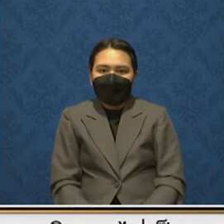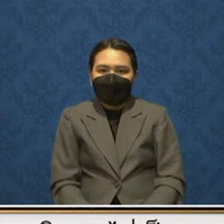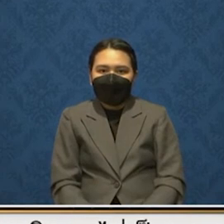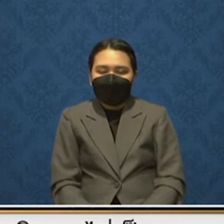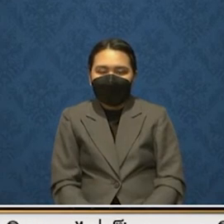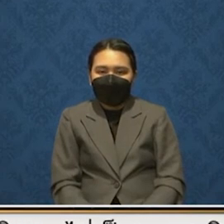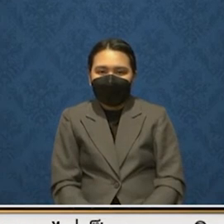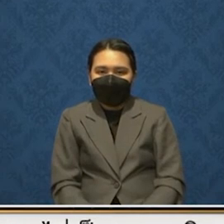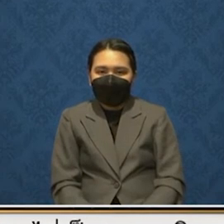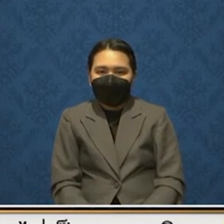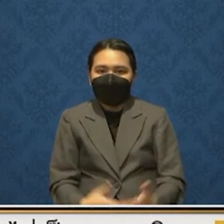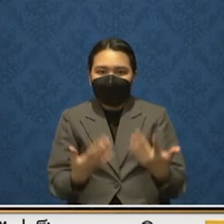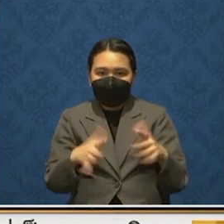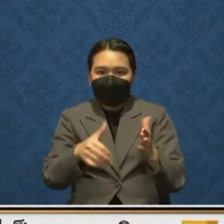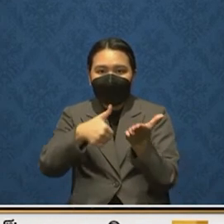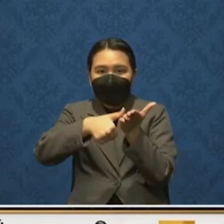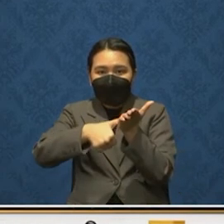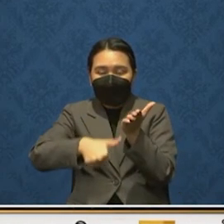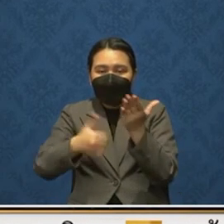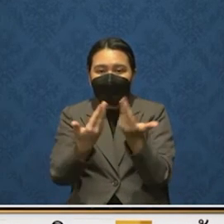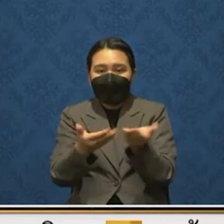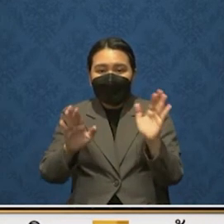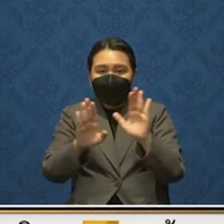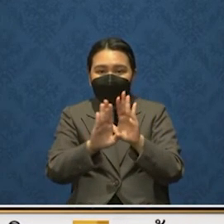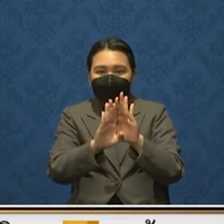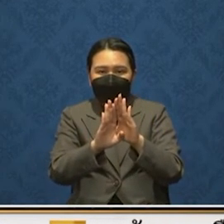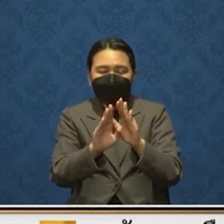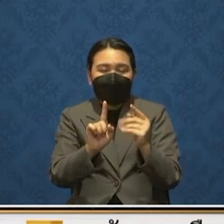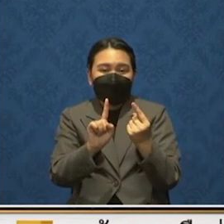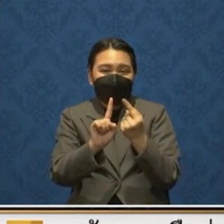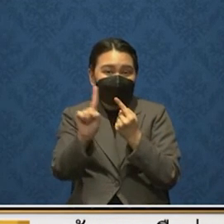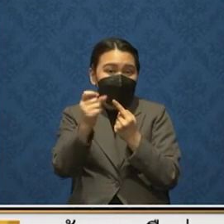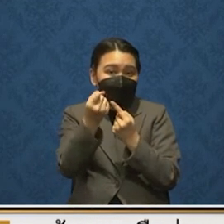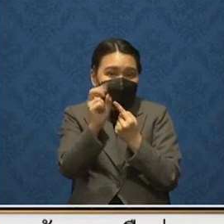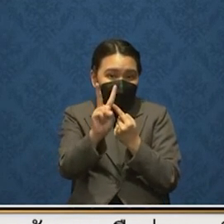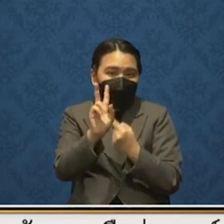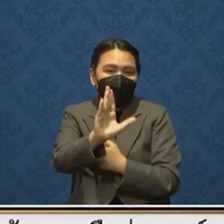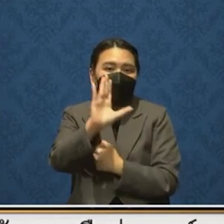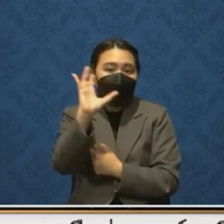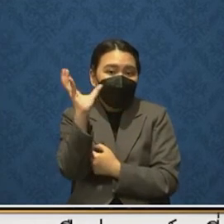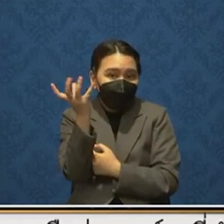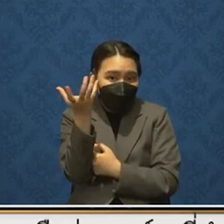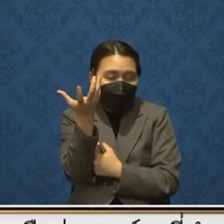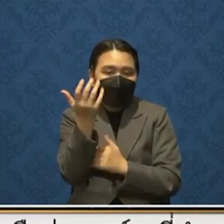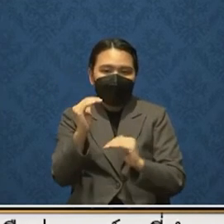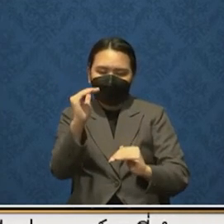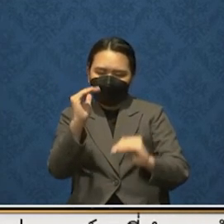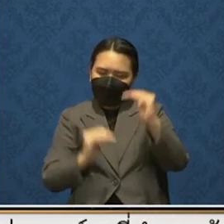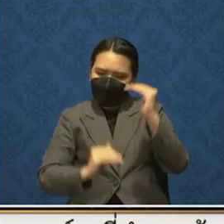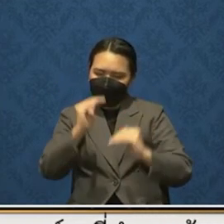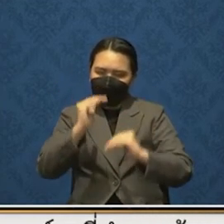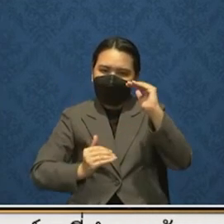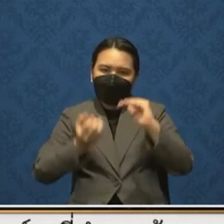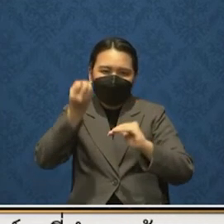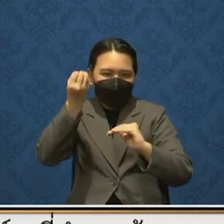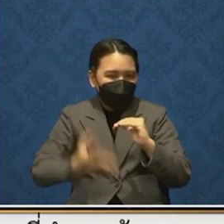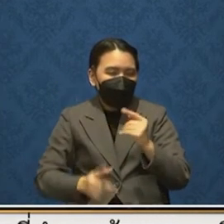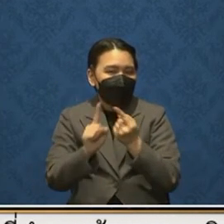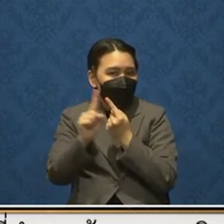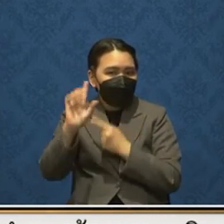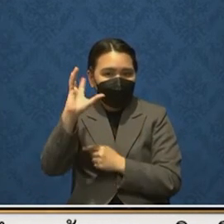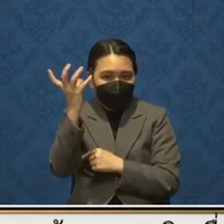นนี่ควรเรือนจะสูง แนดับ 12 ของโลกความลมลำก็ยังมาก ที่สุดในโลกอีกด้